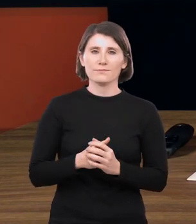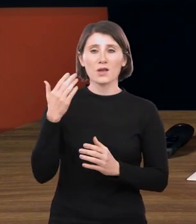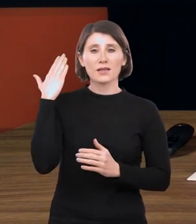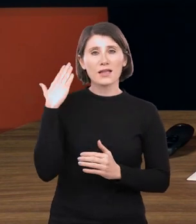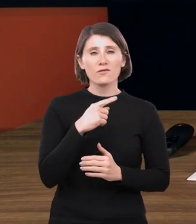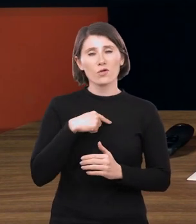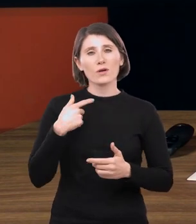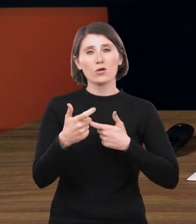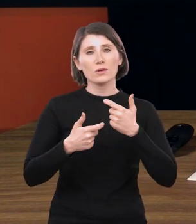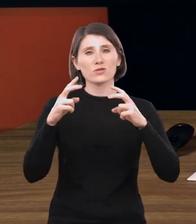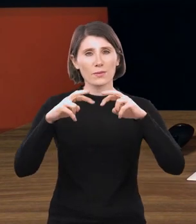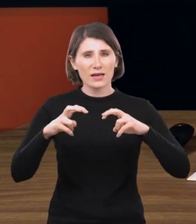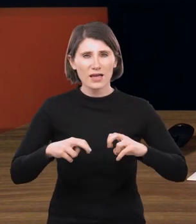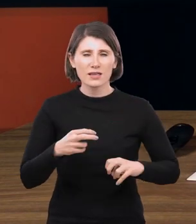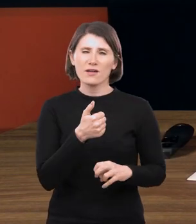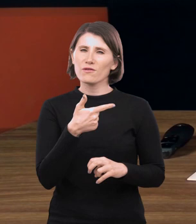wielu polskich szkół do projektu